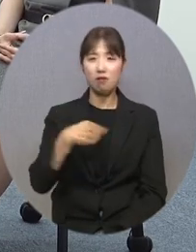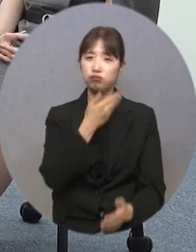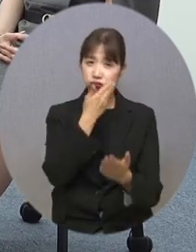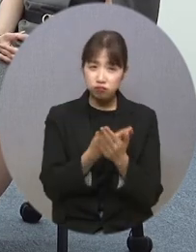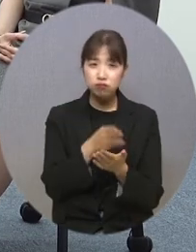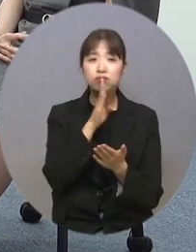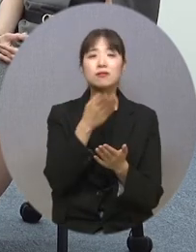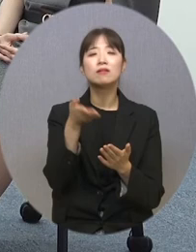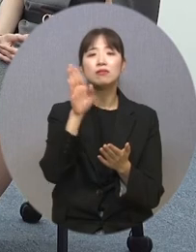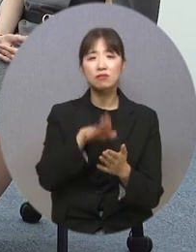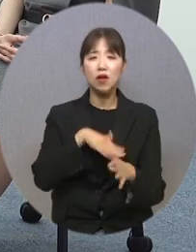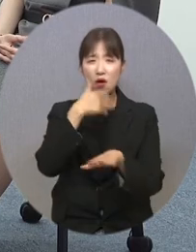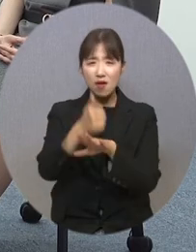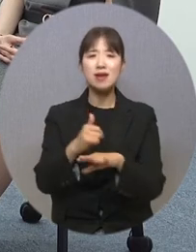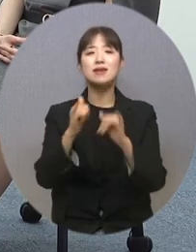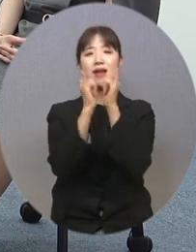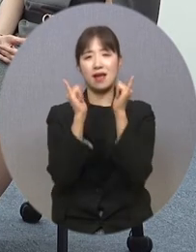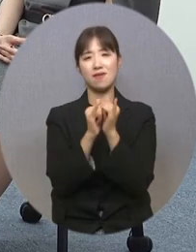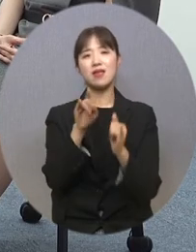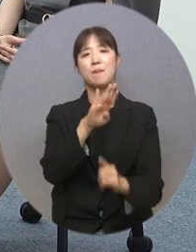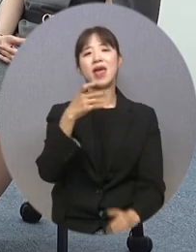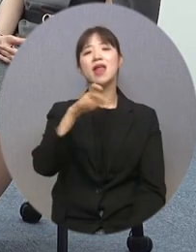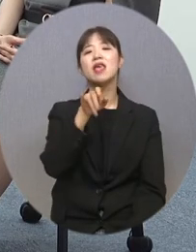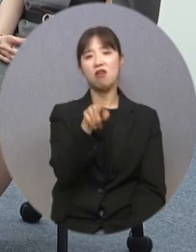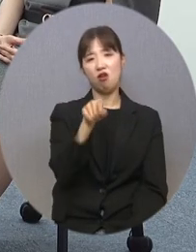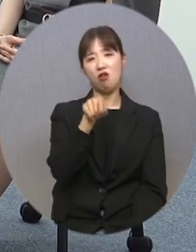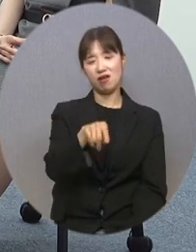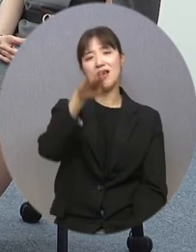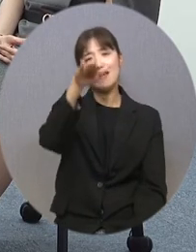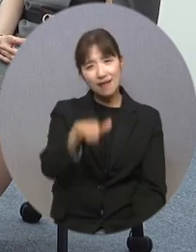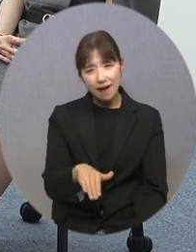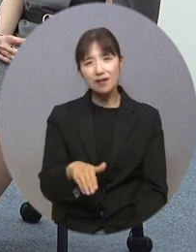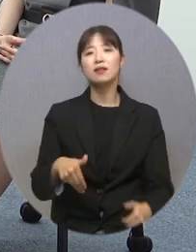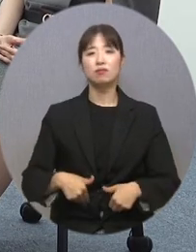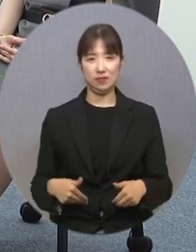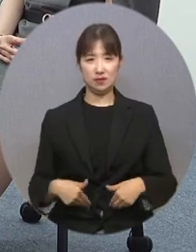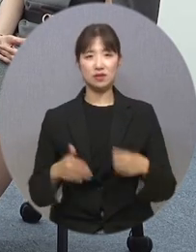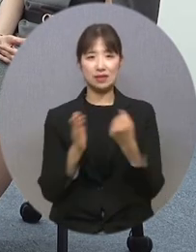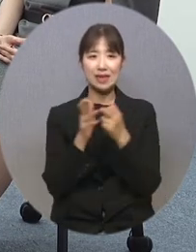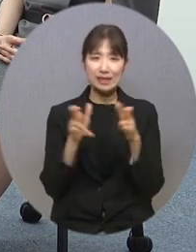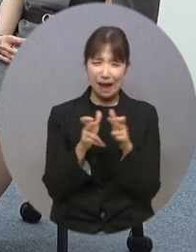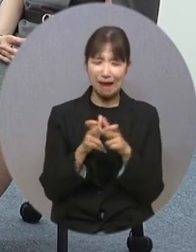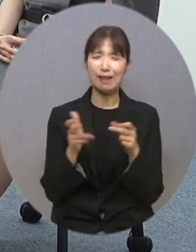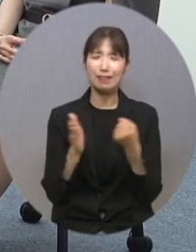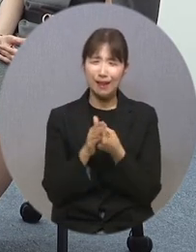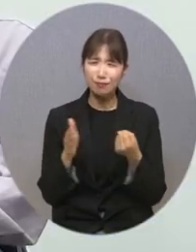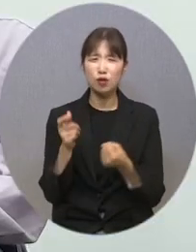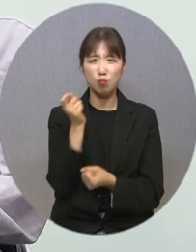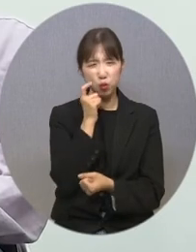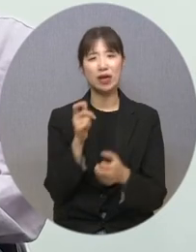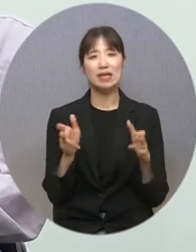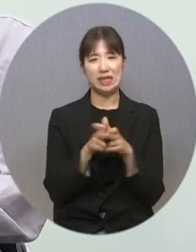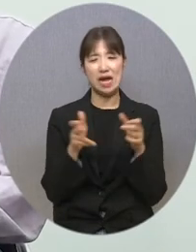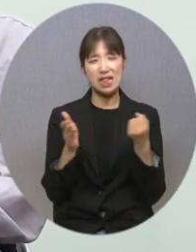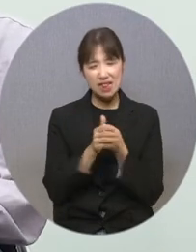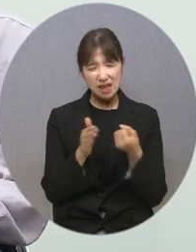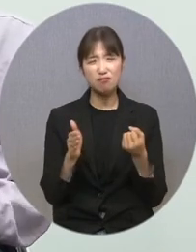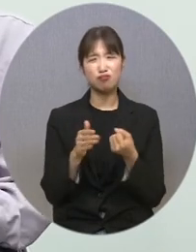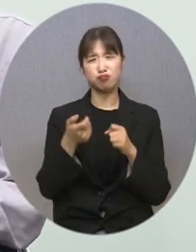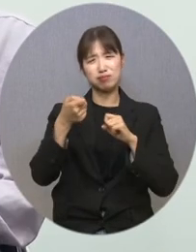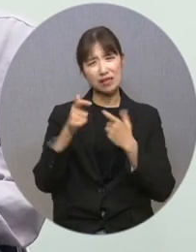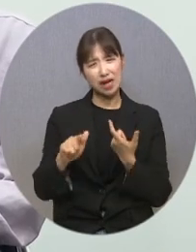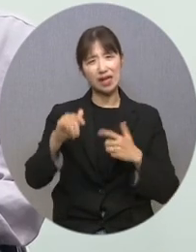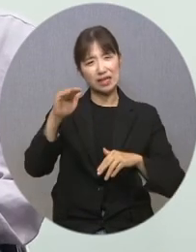결론적으로 케 사회적인 베리어 3가 낮아져야 장애의 이어서 못하는 것들 생애 인 이어서 달라지는